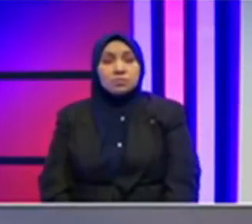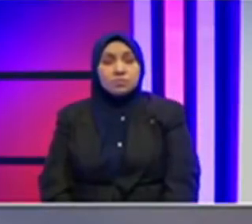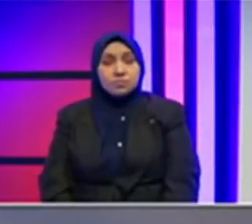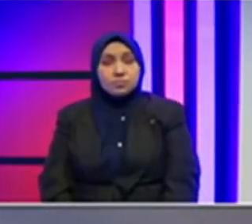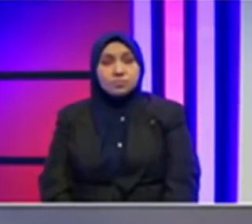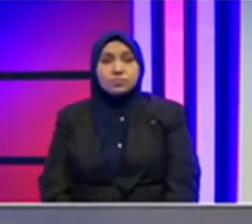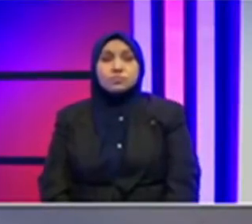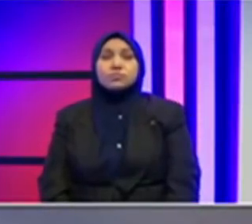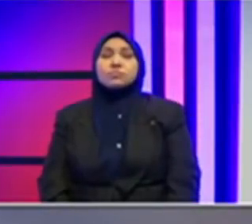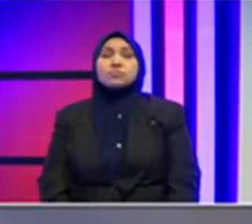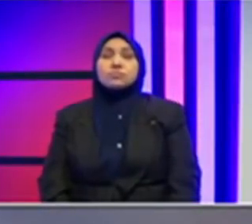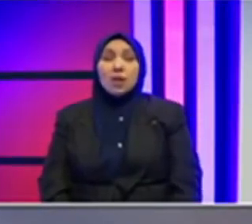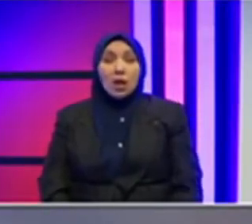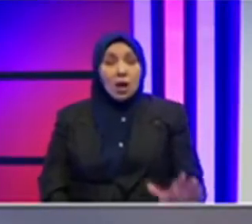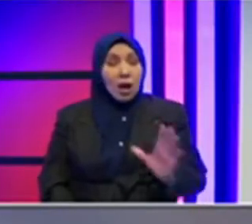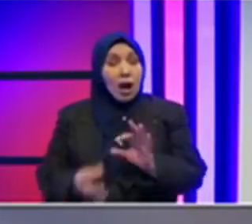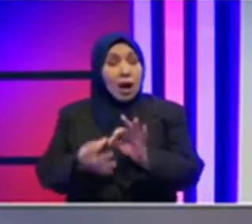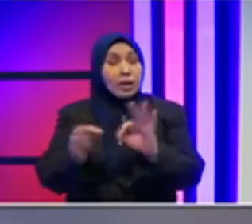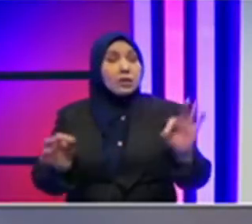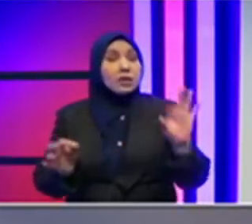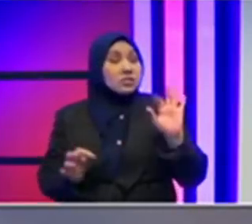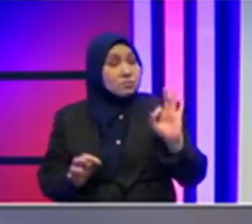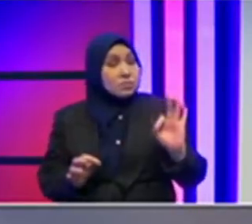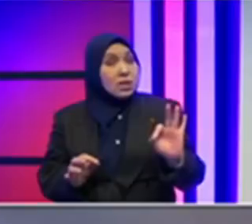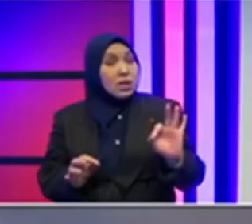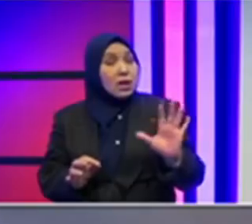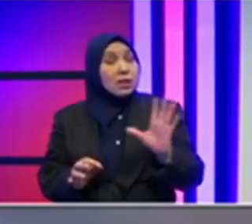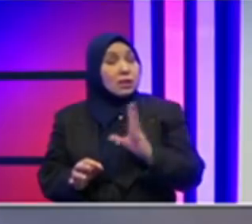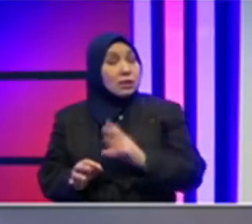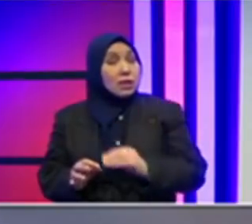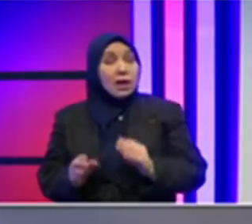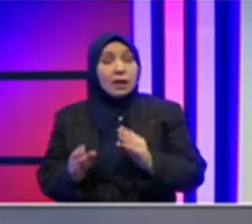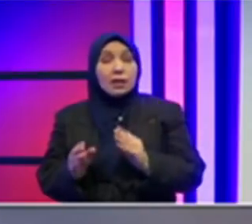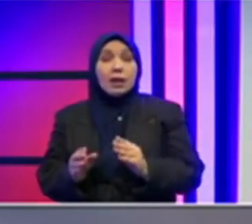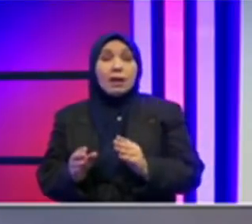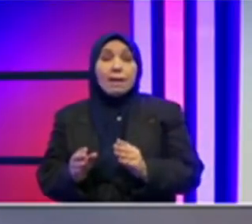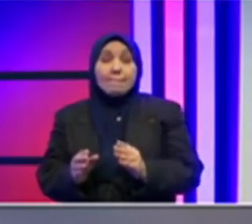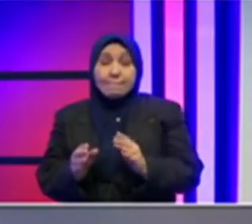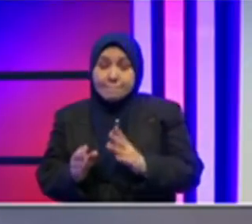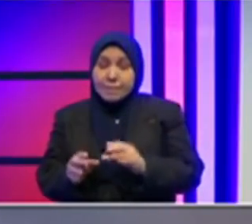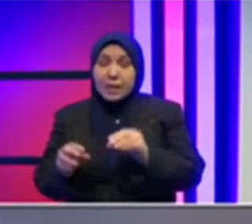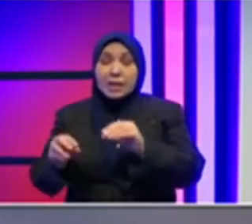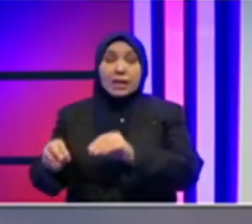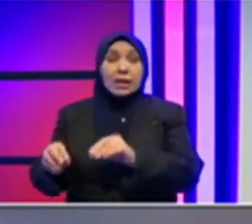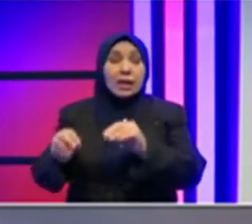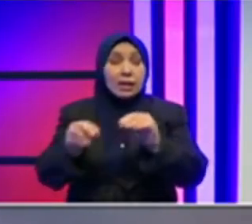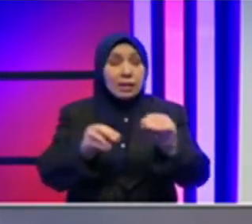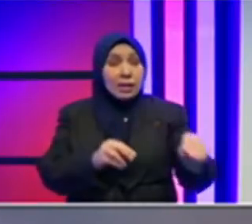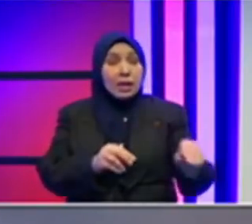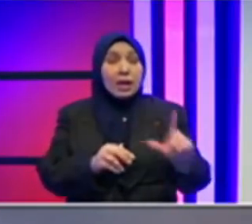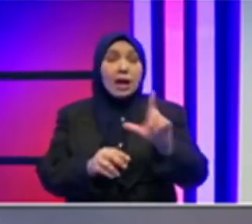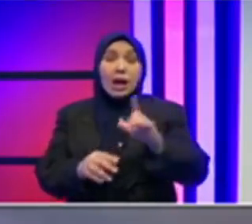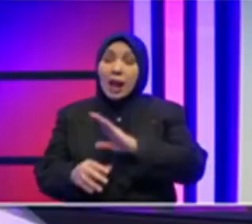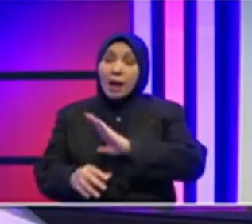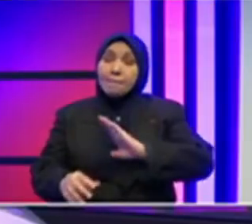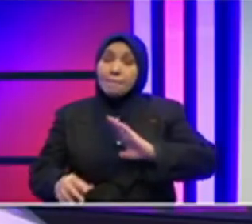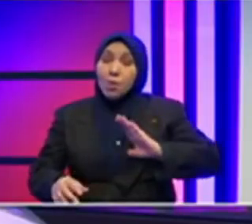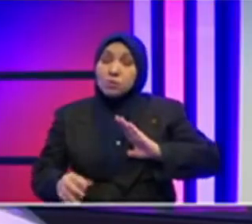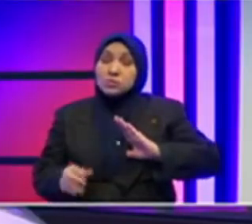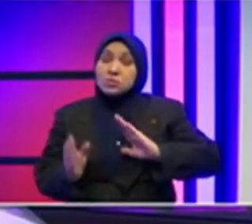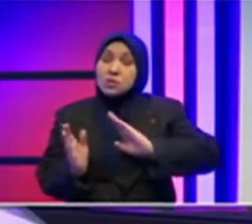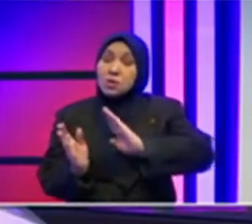العظيم. Surah Al-Azim ayat yang ke-9, sambil mengalihkan utfihi, iaitu lambungnya, dadanya, liyudilla